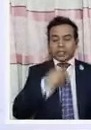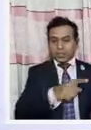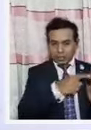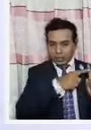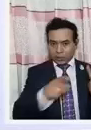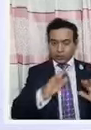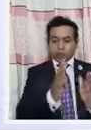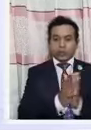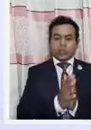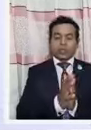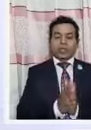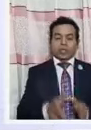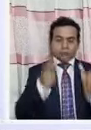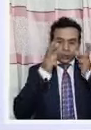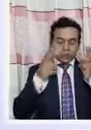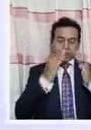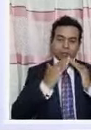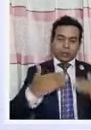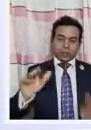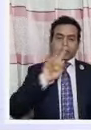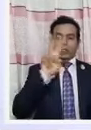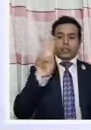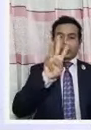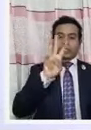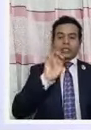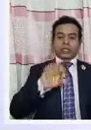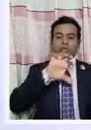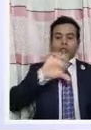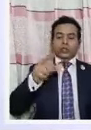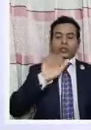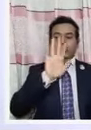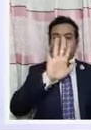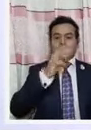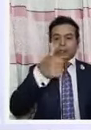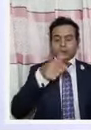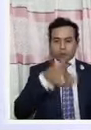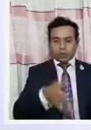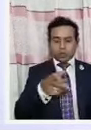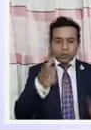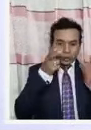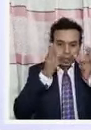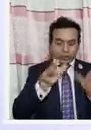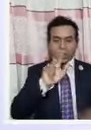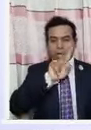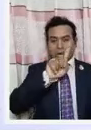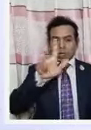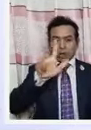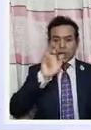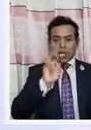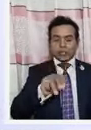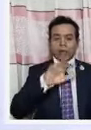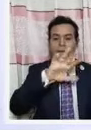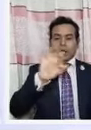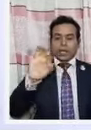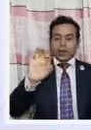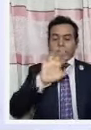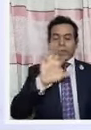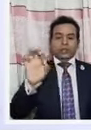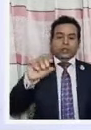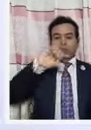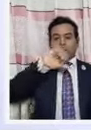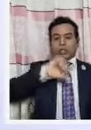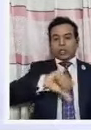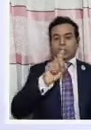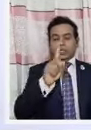আইসোলেশনে 42147 জন এবং এ পর্যন্ত আইসোলেশন থেকে ছাড় পেয়েছেন 23556 জন। বর্তমানে আইসোলেশনে